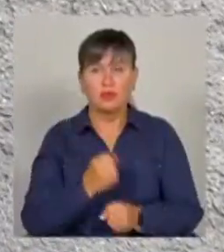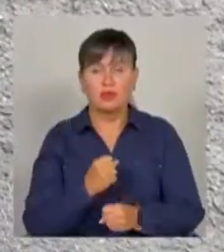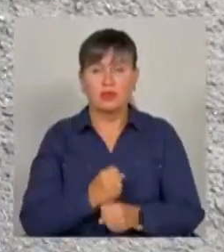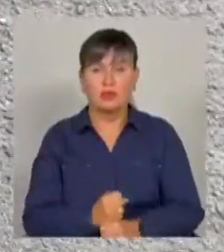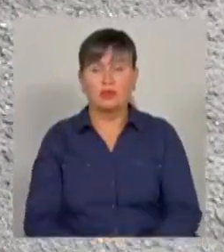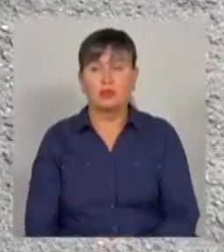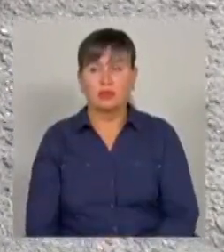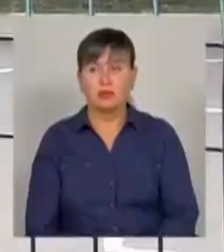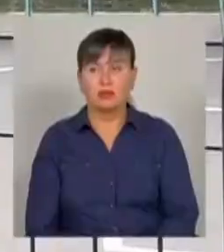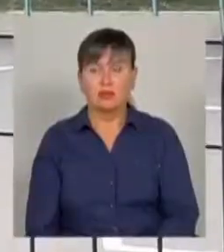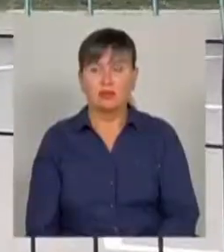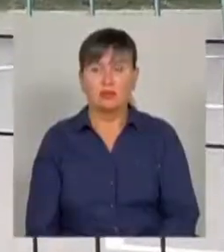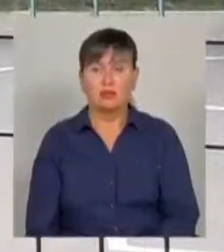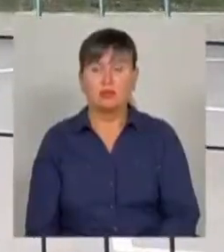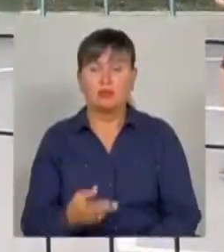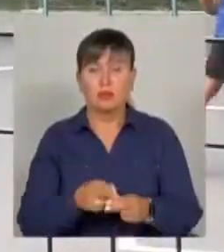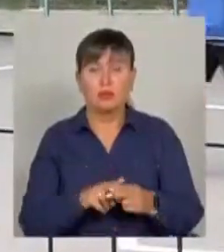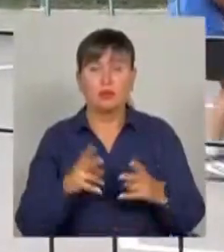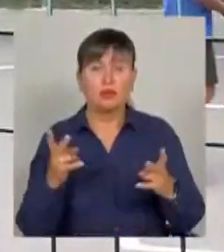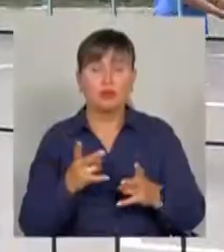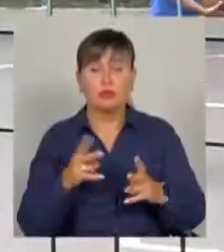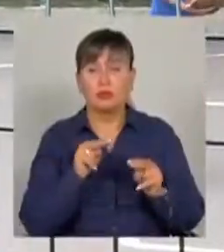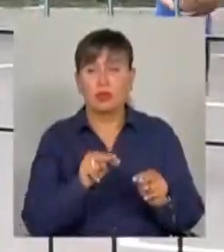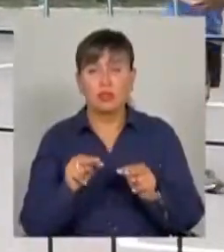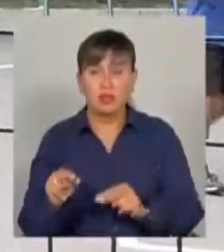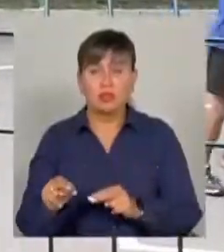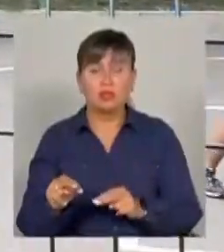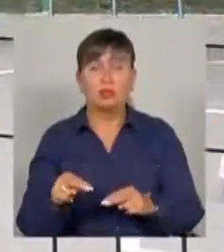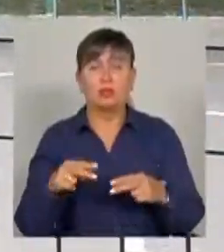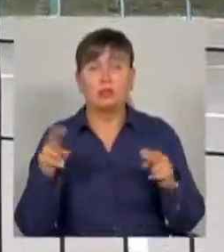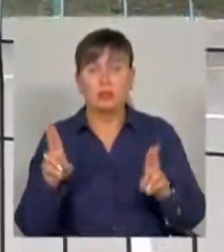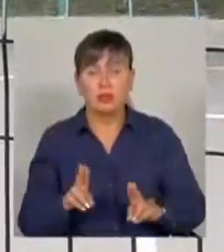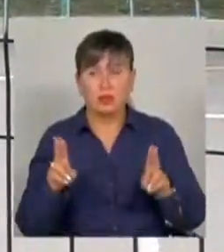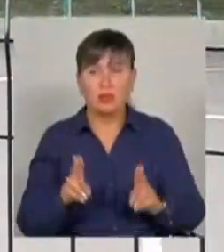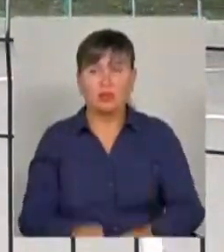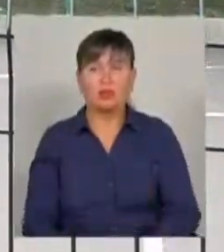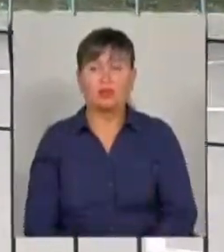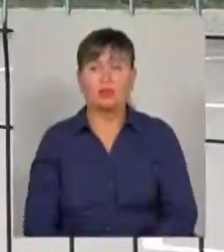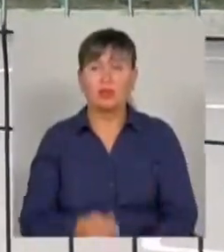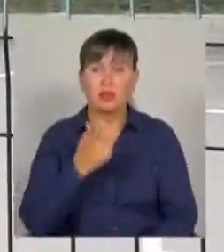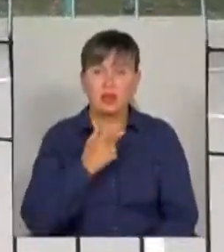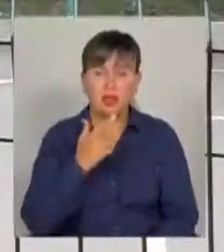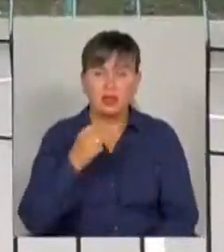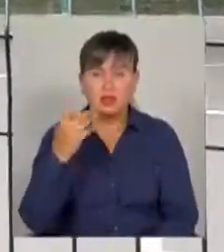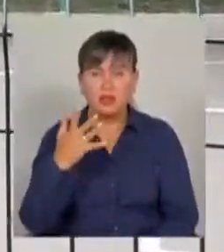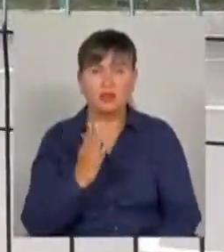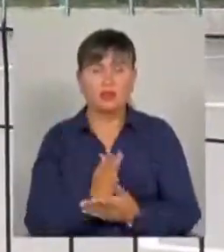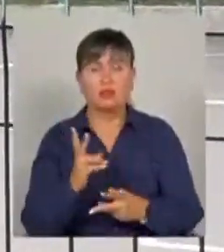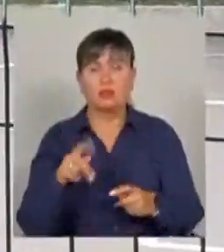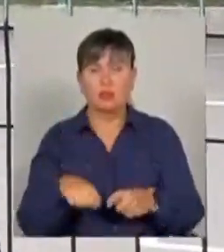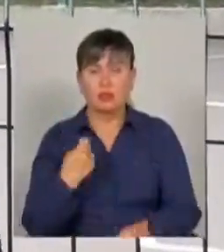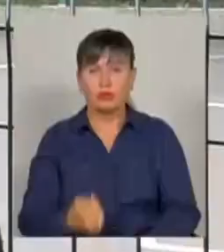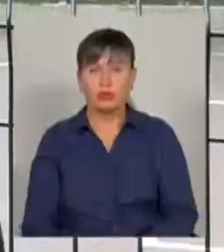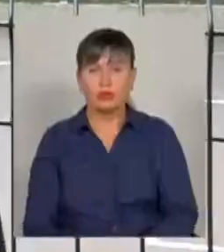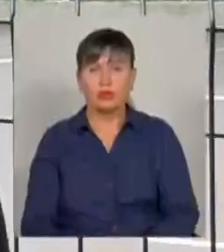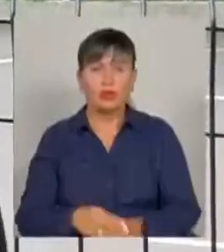госномера мопедам нужно, потому что нужно будет отслеживать всякие правила. Некоторые даже проезжают на красный свет,